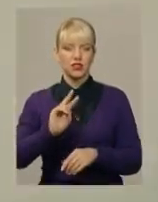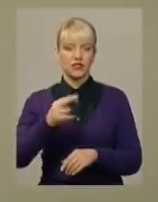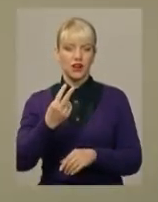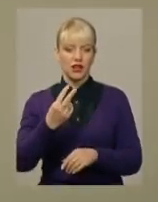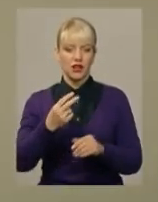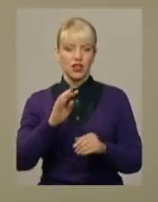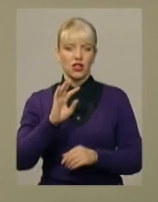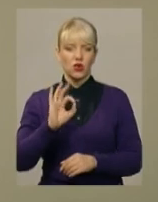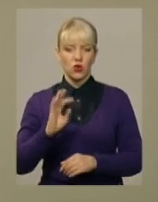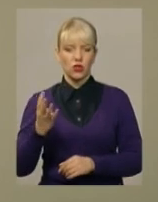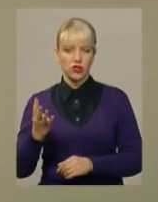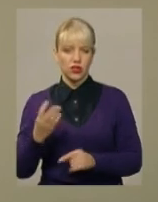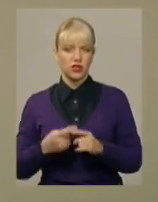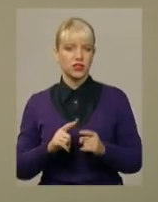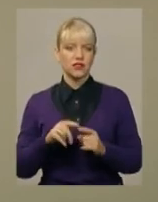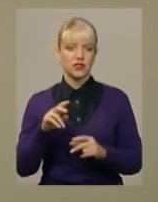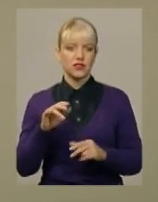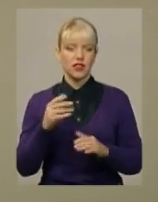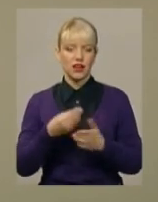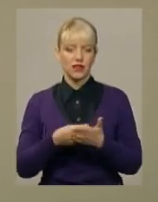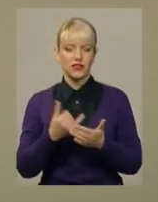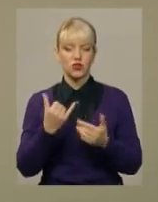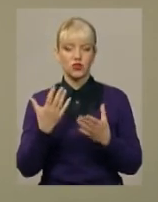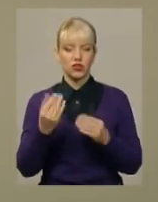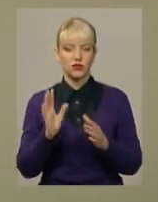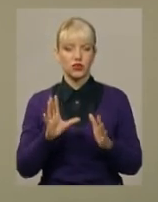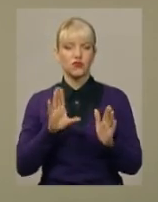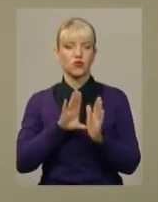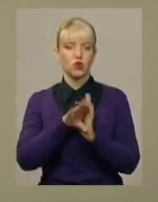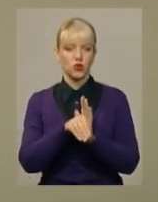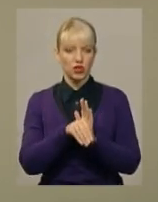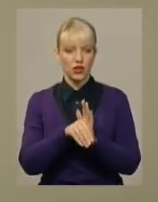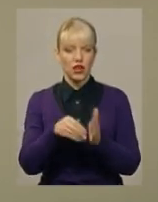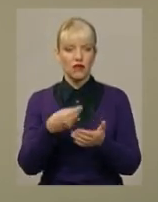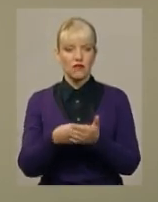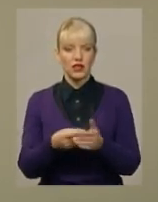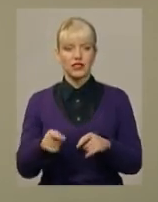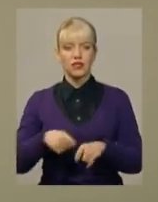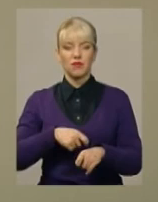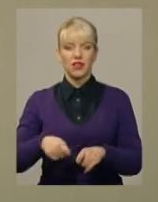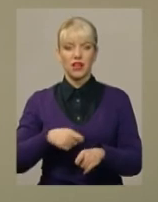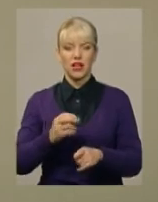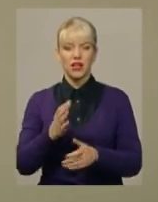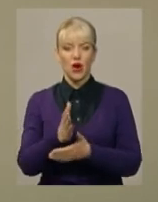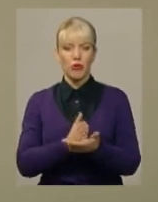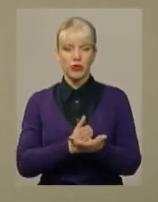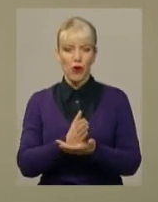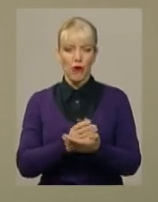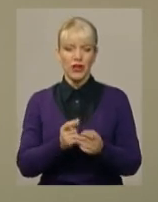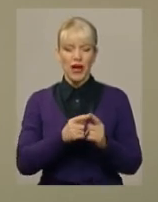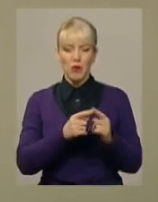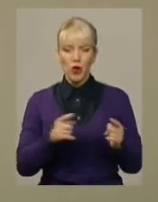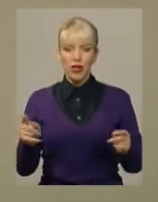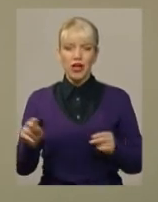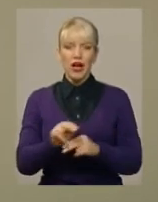копійки. Тариф, який розробляється на сьогоднішній день, він включає вартість тих матеріалів на обслуговування і поточний